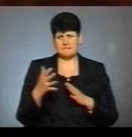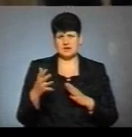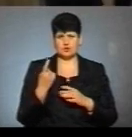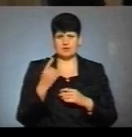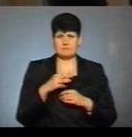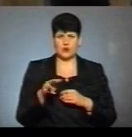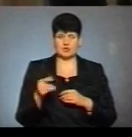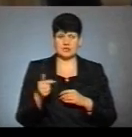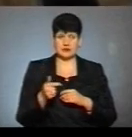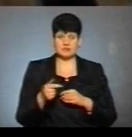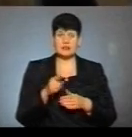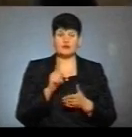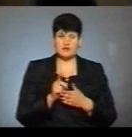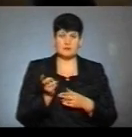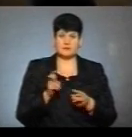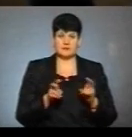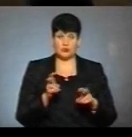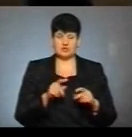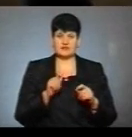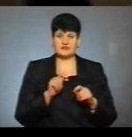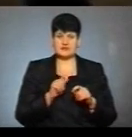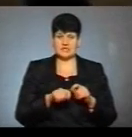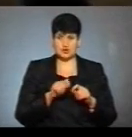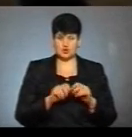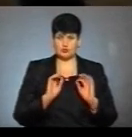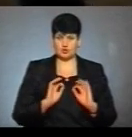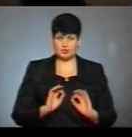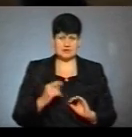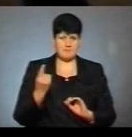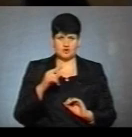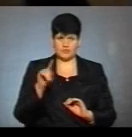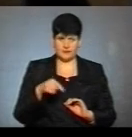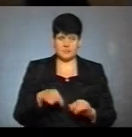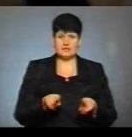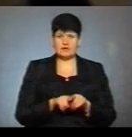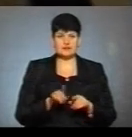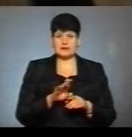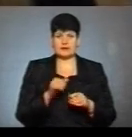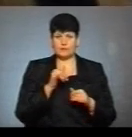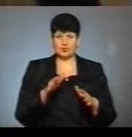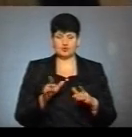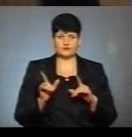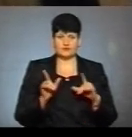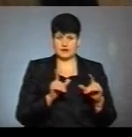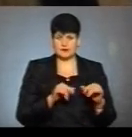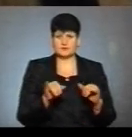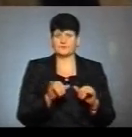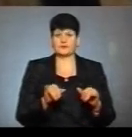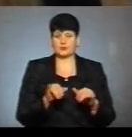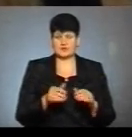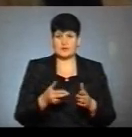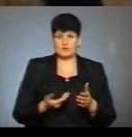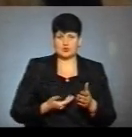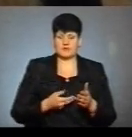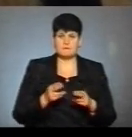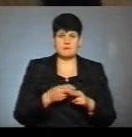мільйон гривень. Вони повинні з'являтися до слідчого прокурора до суду за першою вимогою. Також вони не відлучаються з населеного пункту, в якому він проживає